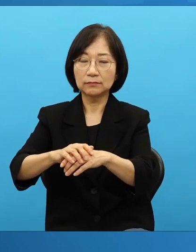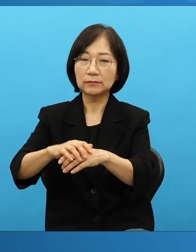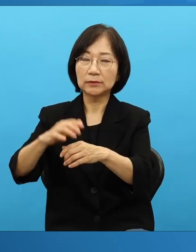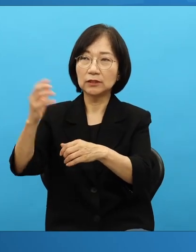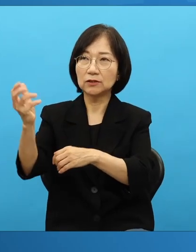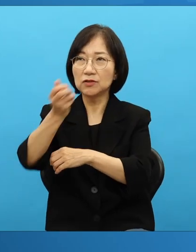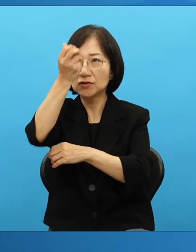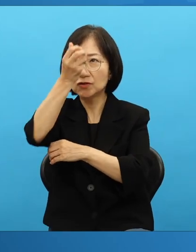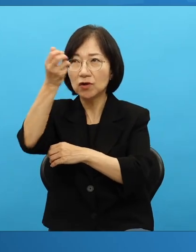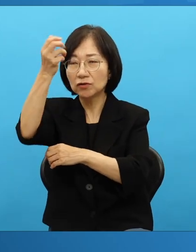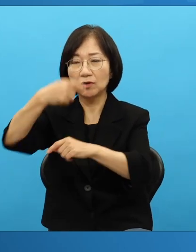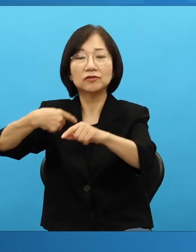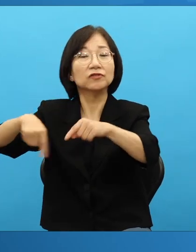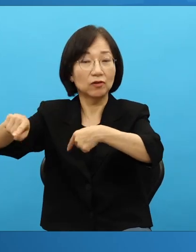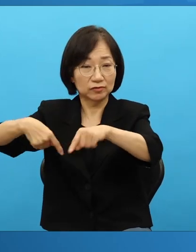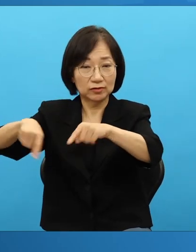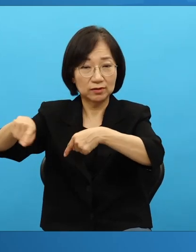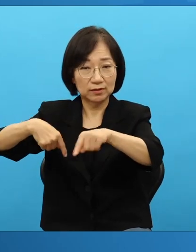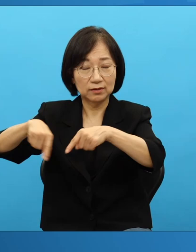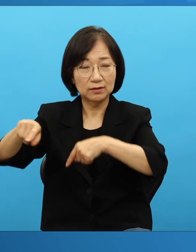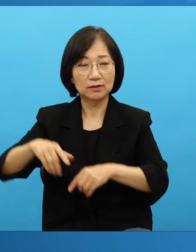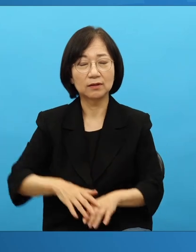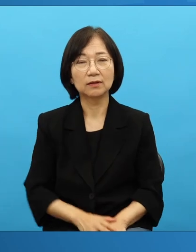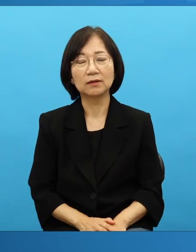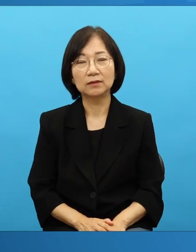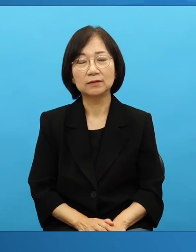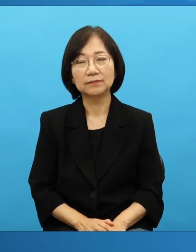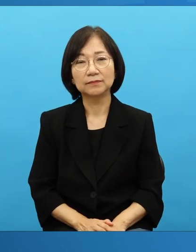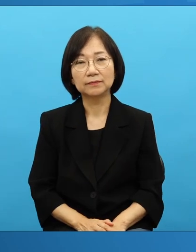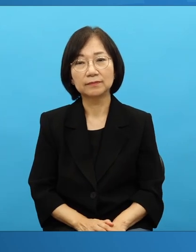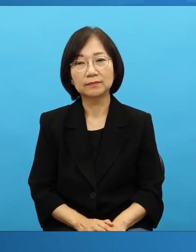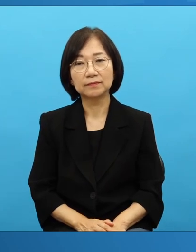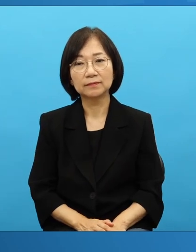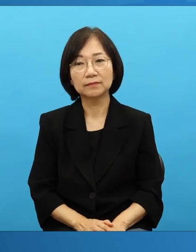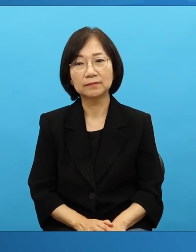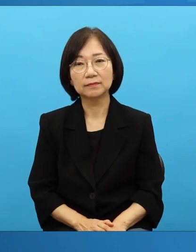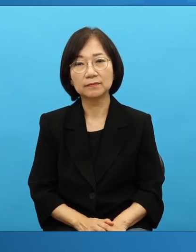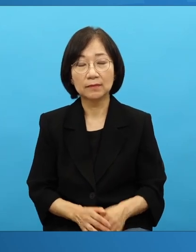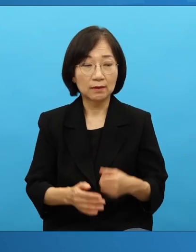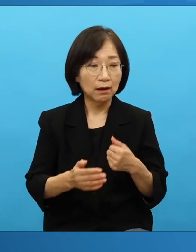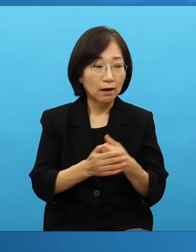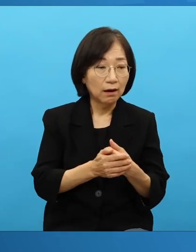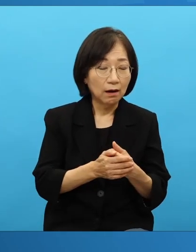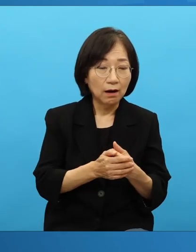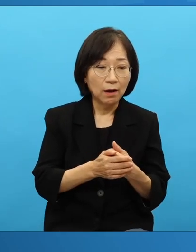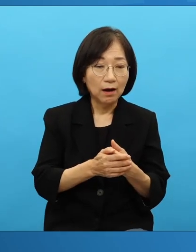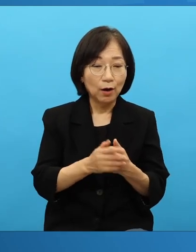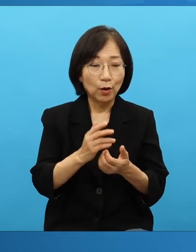주일날 예배가 그겁니다. 그래서 이제 앞으로 계속 남은 여섯 때는 확인하는 겁니다.